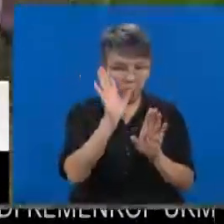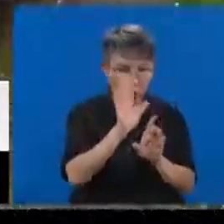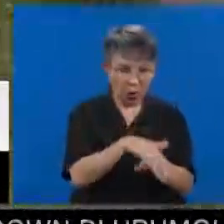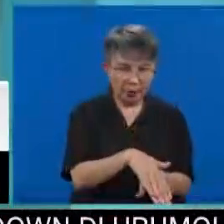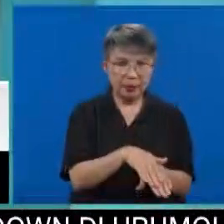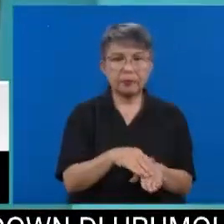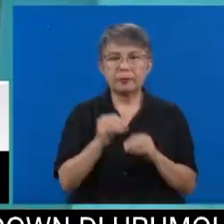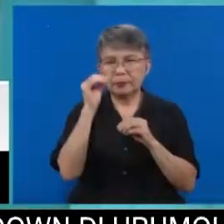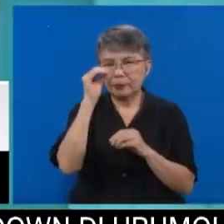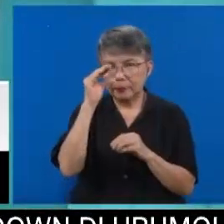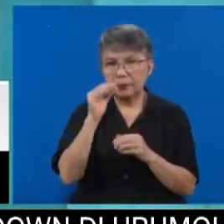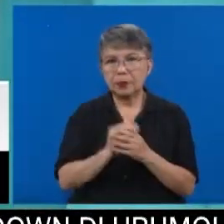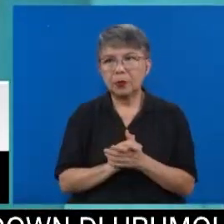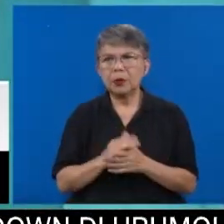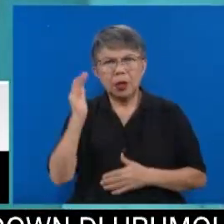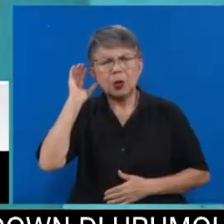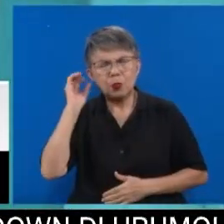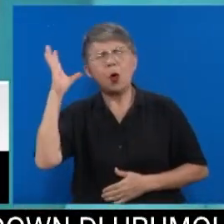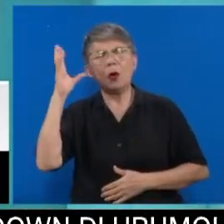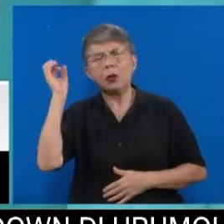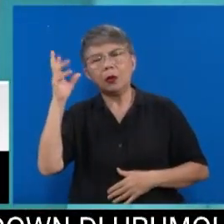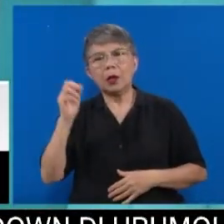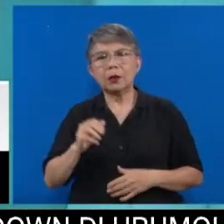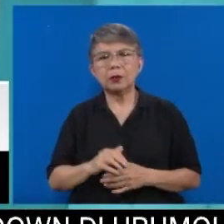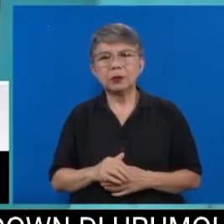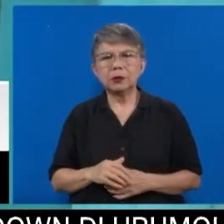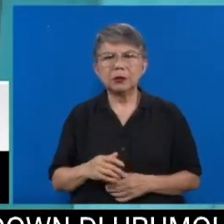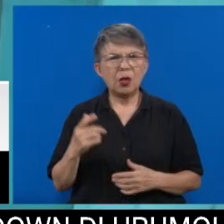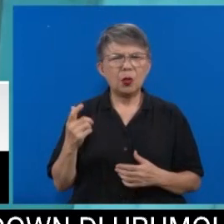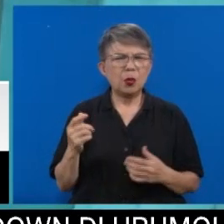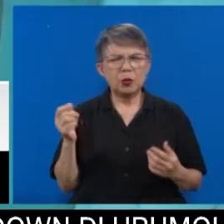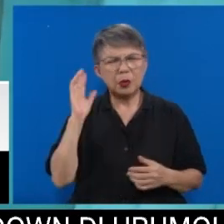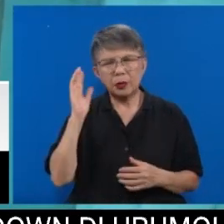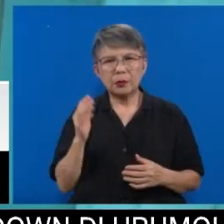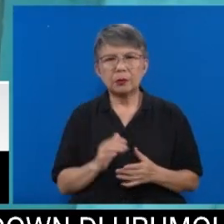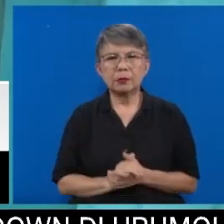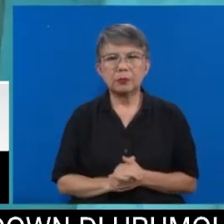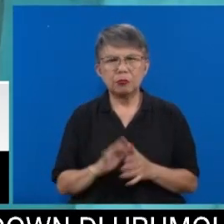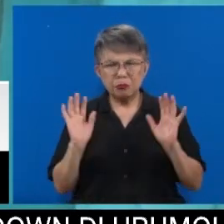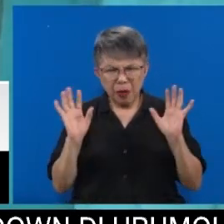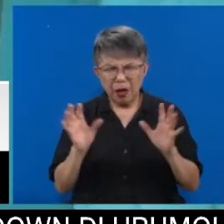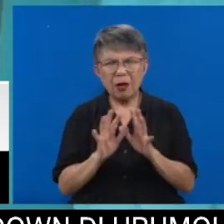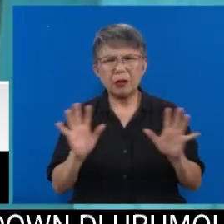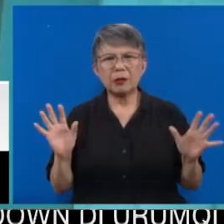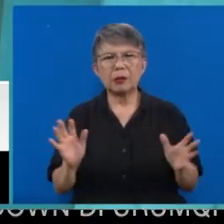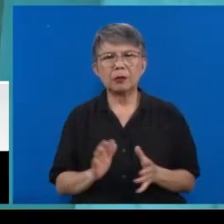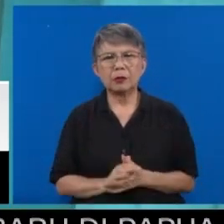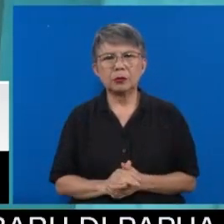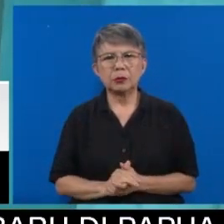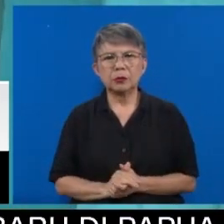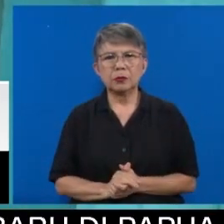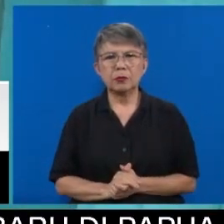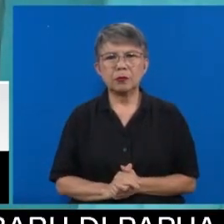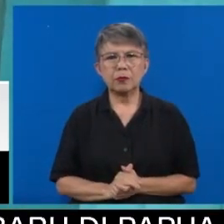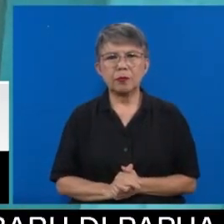Jempat. Keras itu, Bu. Oh, anak-anak suara. Banyak tapi ya, Bu ya? Mobil-mobil